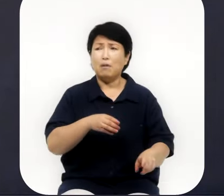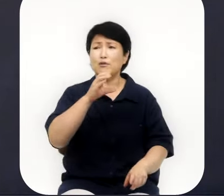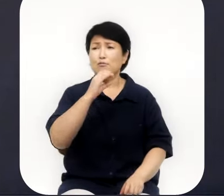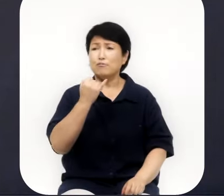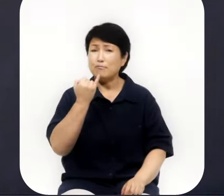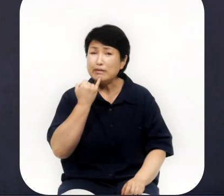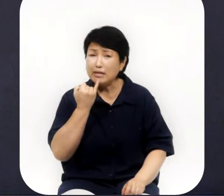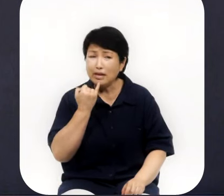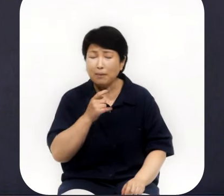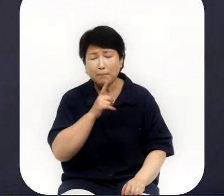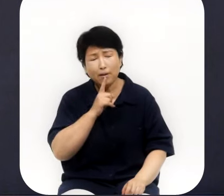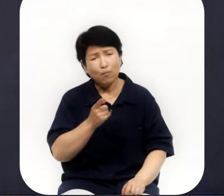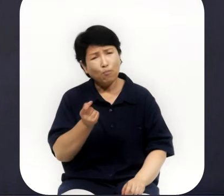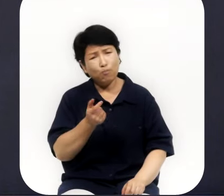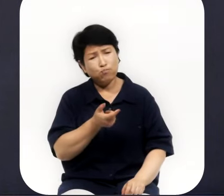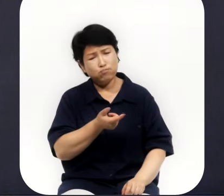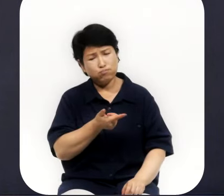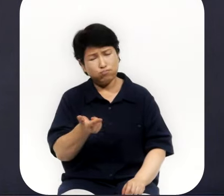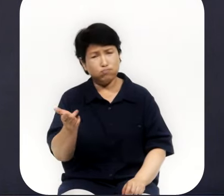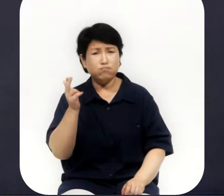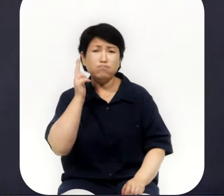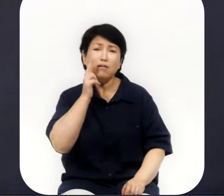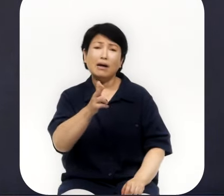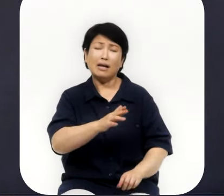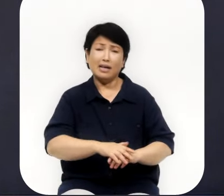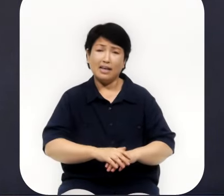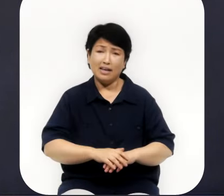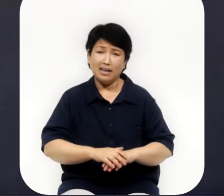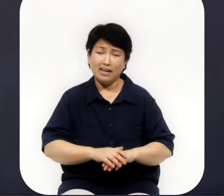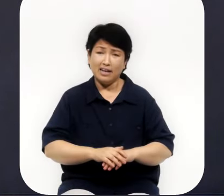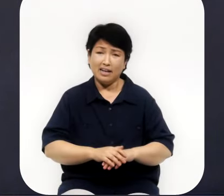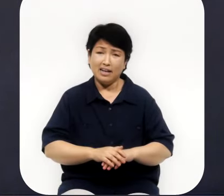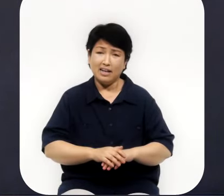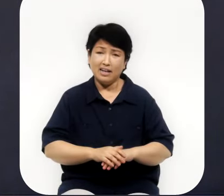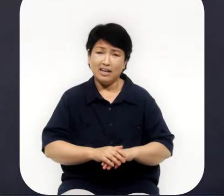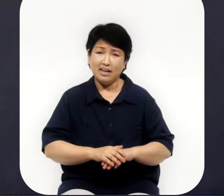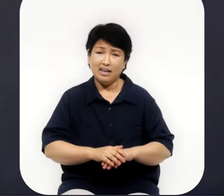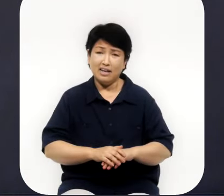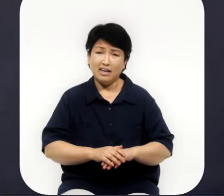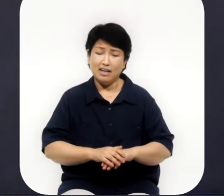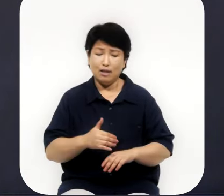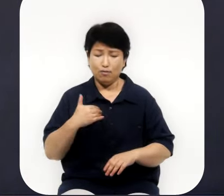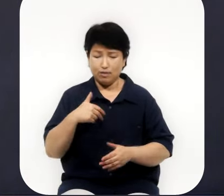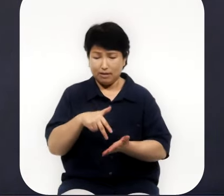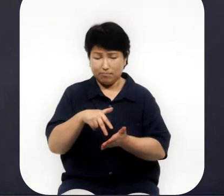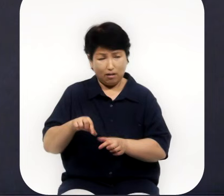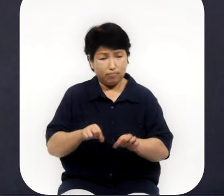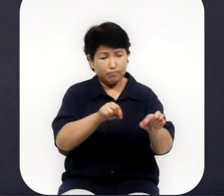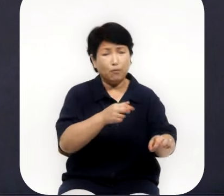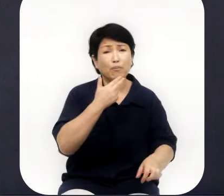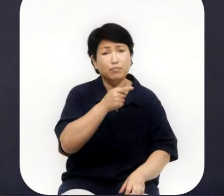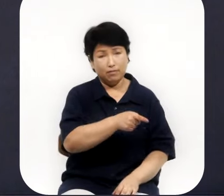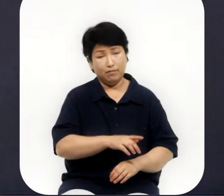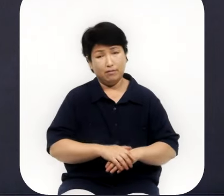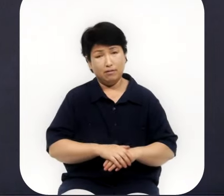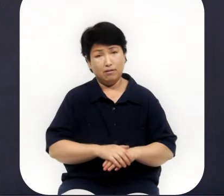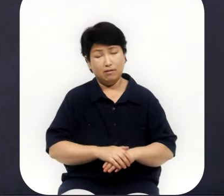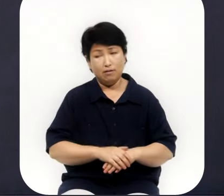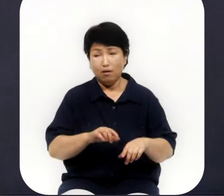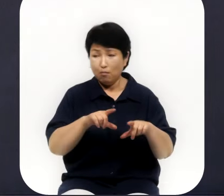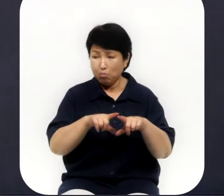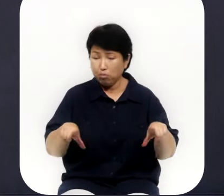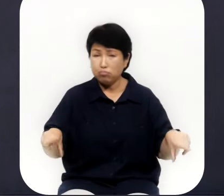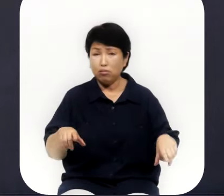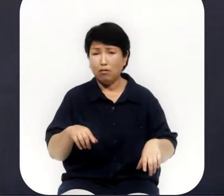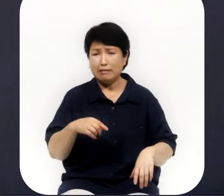이런 말은 너무 그 대중의 이 입장이나 그걸 고려 안한 얘기 아니에요. 바닷물